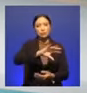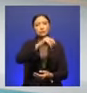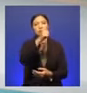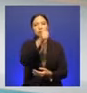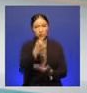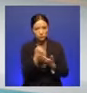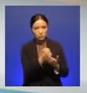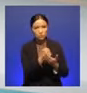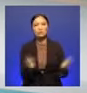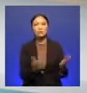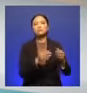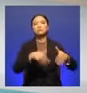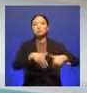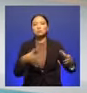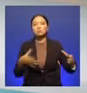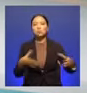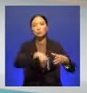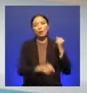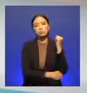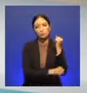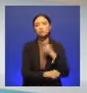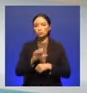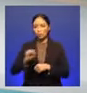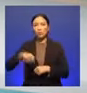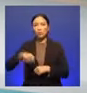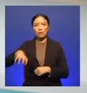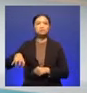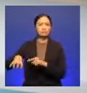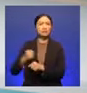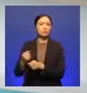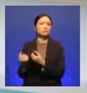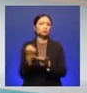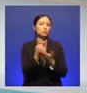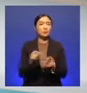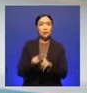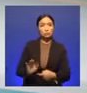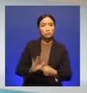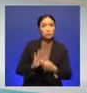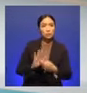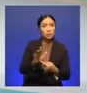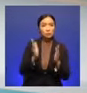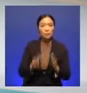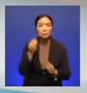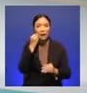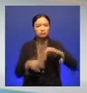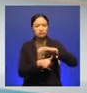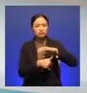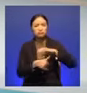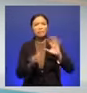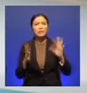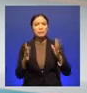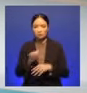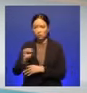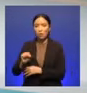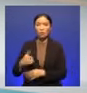ก็ทำกับบางกลุ่มด้วยนะครับนั่นภาพต่อไปครับนั่นก็คือกลุ่มที่อย่างเช่นเรื่องของคนไร้บ้านอันนี้ก็คือตัวอย่างที่สสก็ไปร่ว